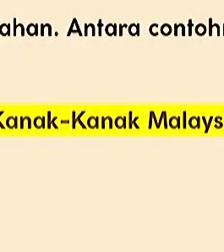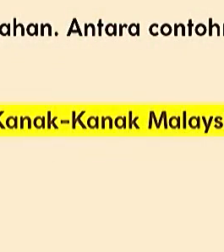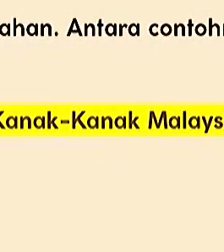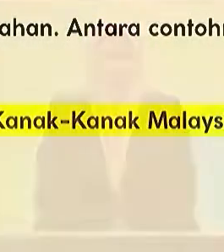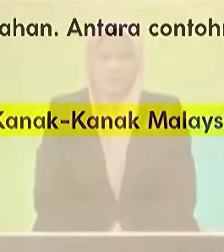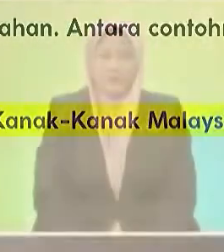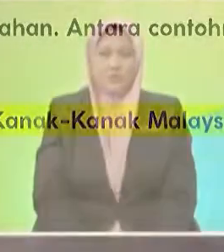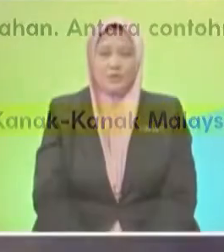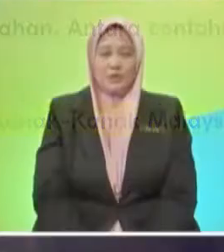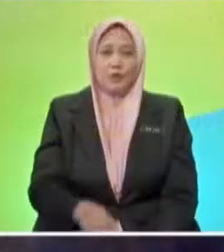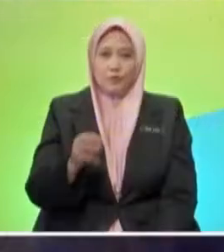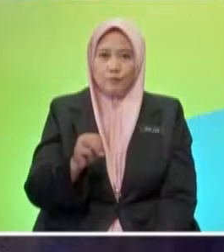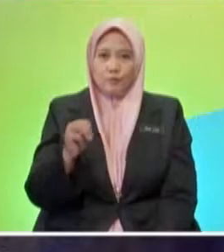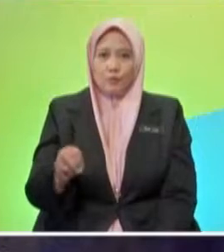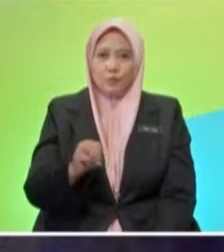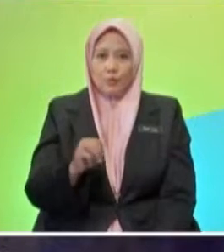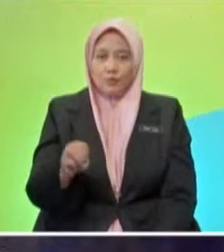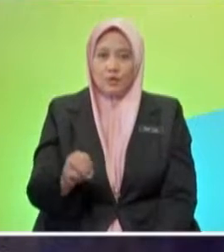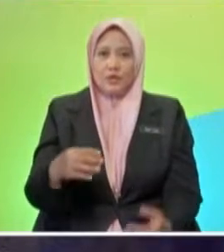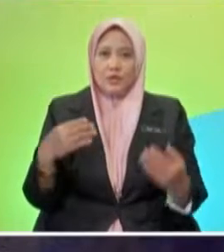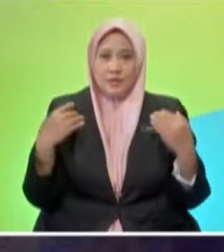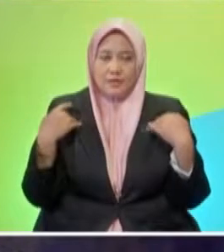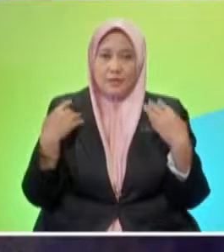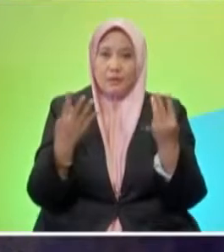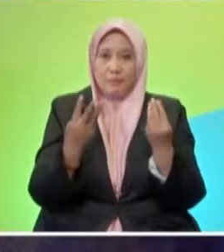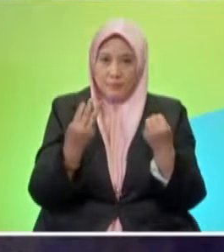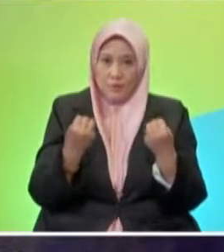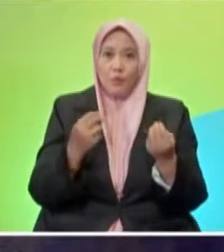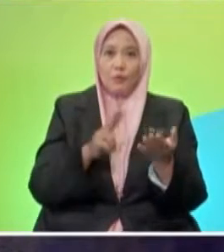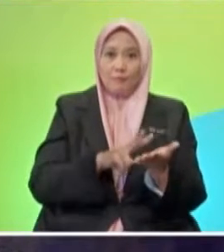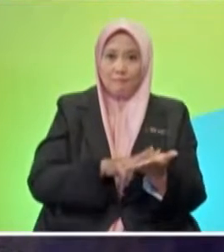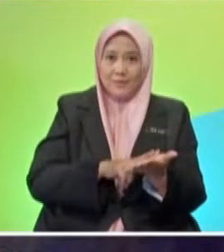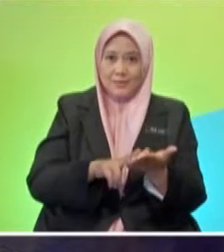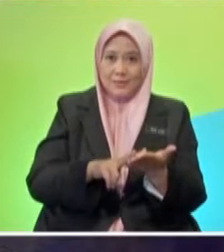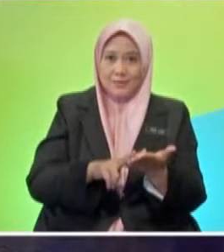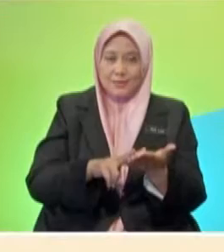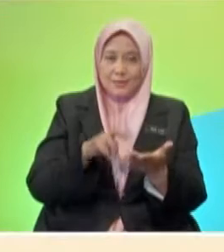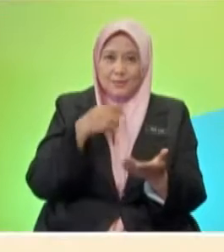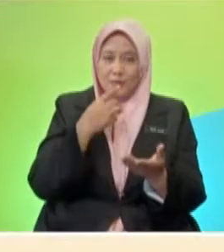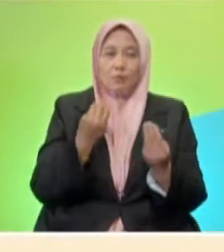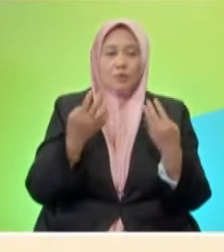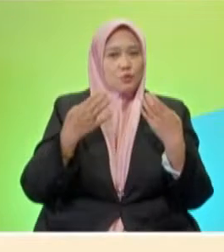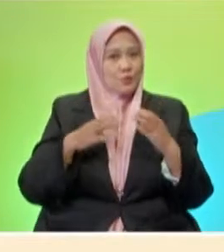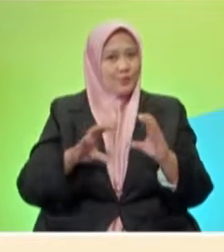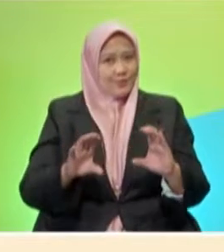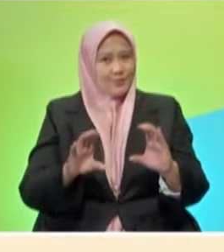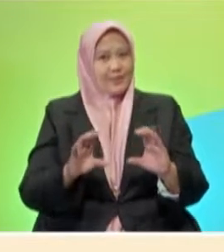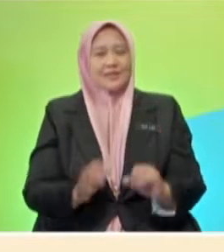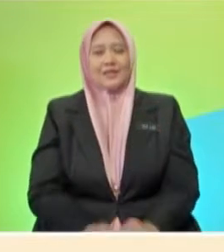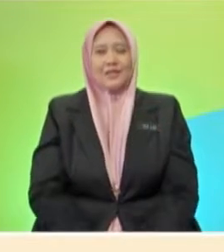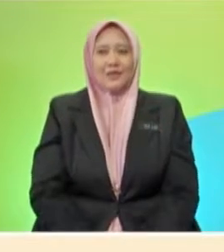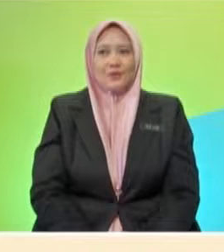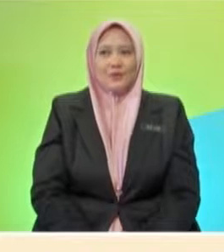each Muri dengan Google Map aja yang berminat untuk membaca ada tahapannya Cuba untuk baca baik kita lihat